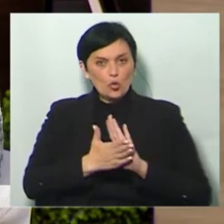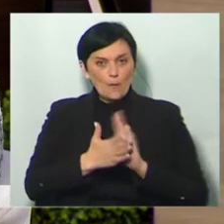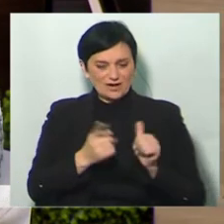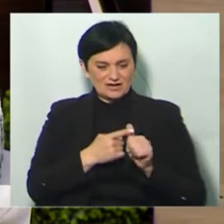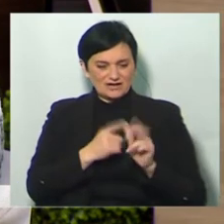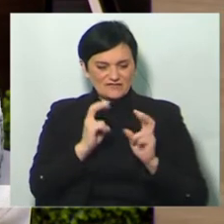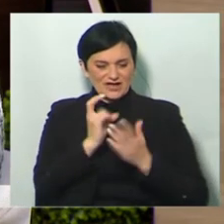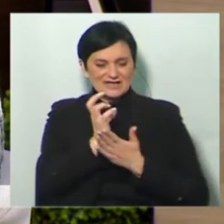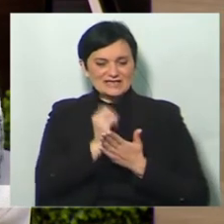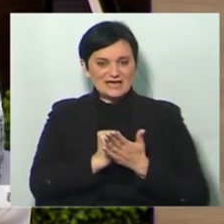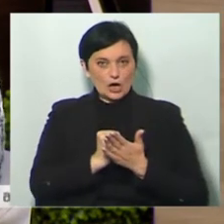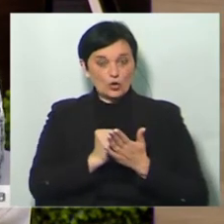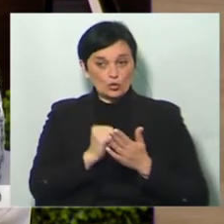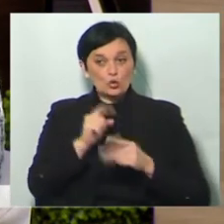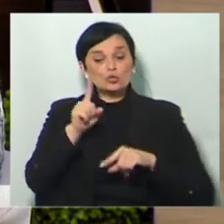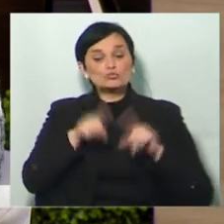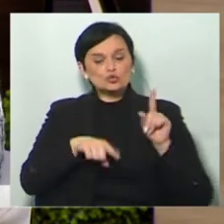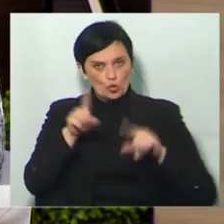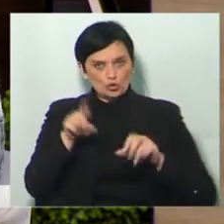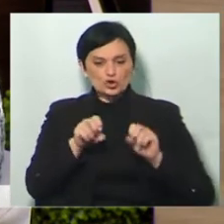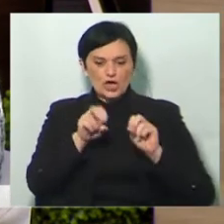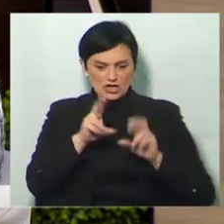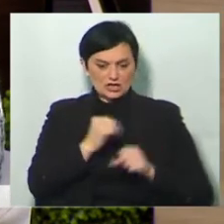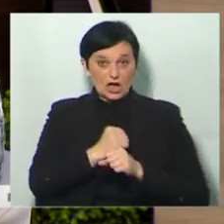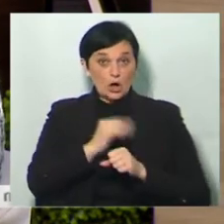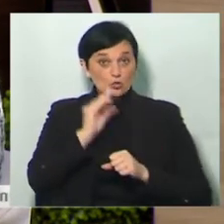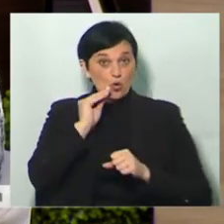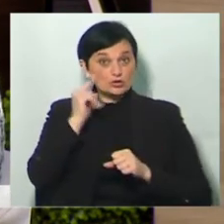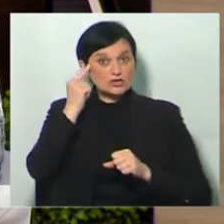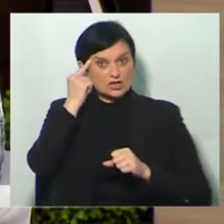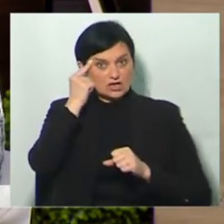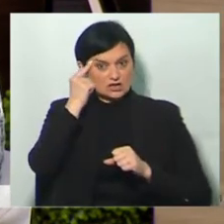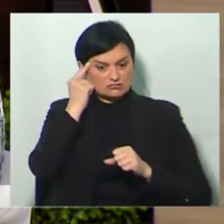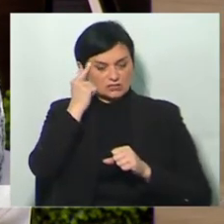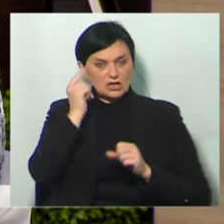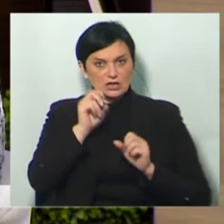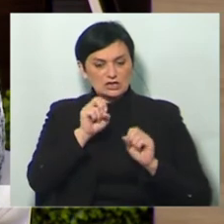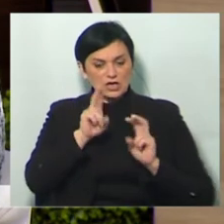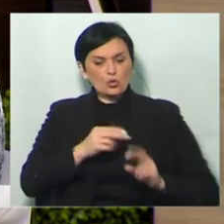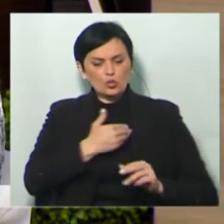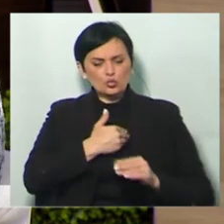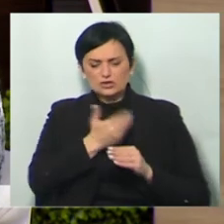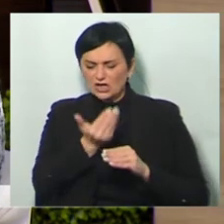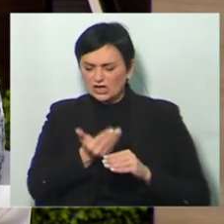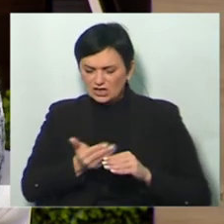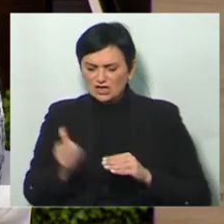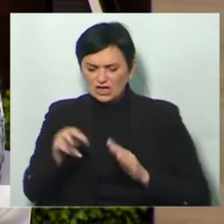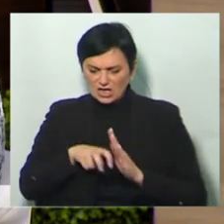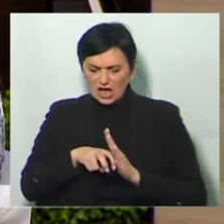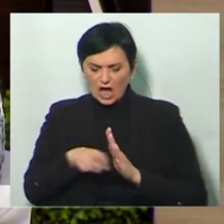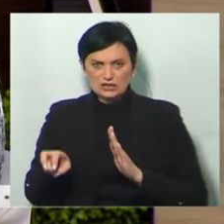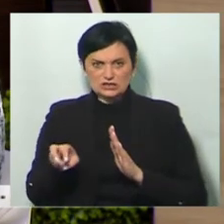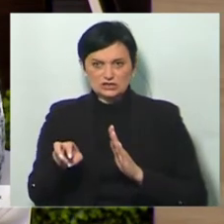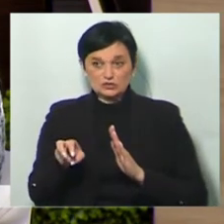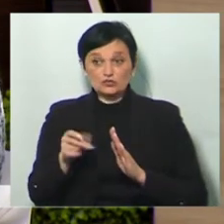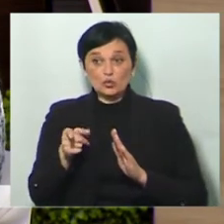რო ვეძახით. ზოგჯერ გააზრებულად, აი როცა გააზრებულად ხდება გასვლა, ფაქტობრივად ამას